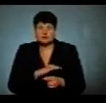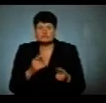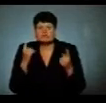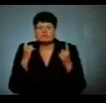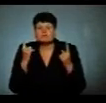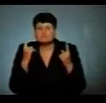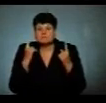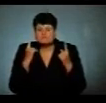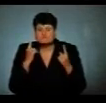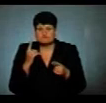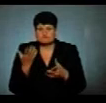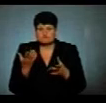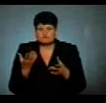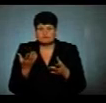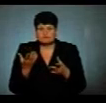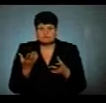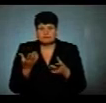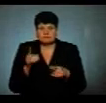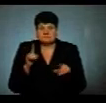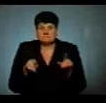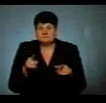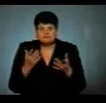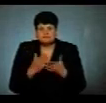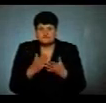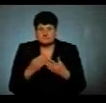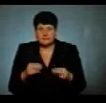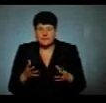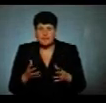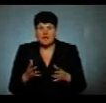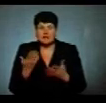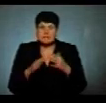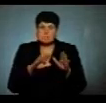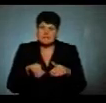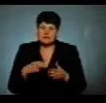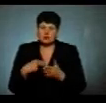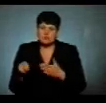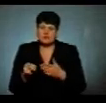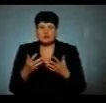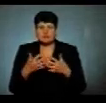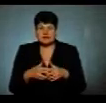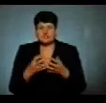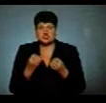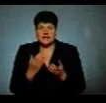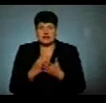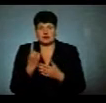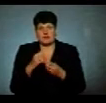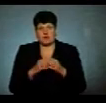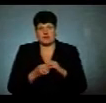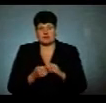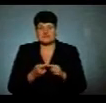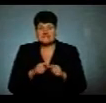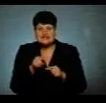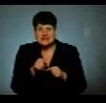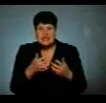попитом в Європі і в світі в цілому. Крім того, що, але після придбання апаратів є ще одна проблема, це те, що цей